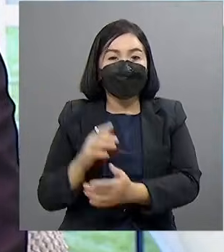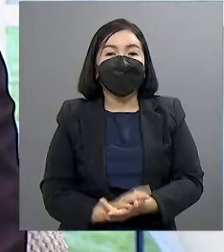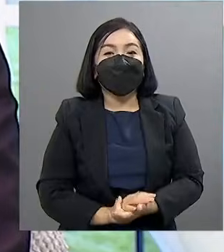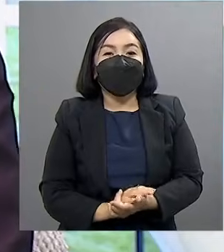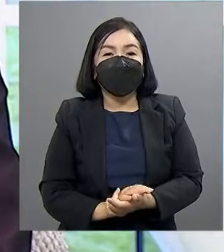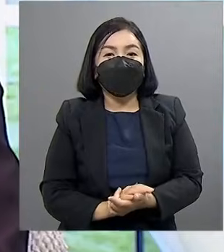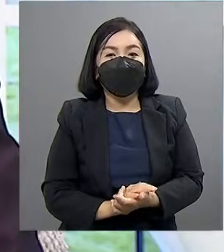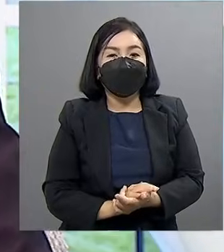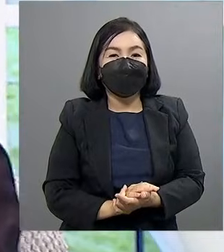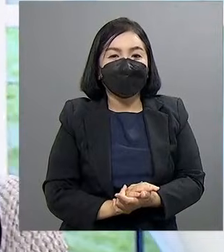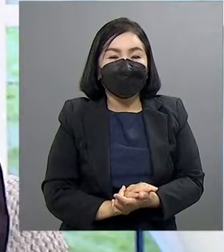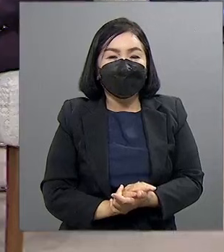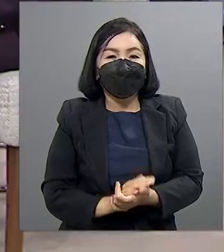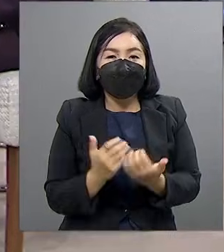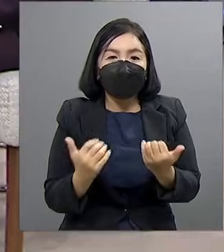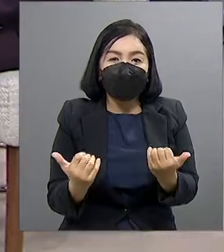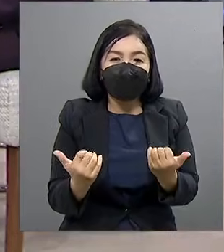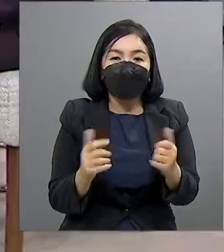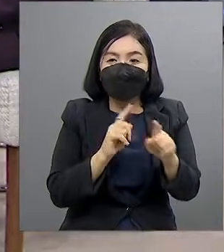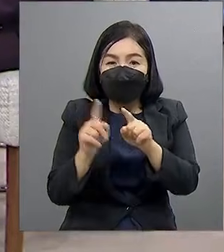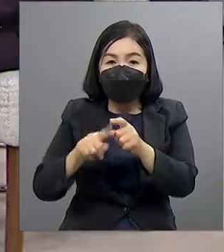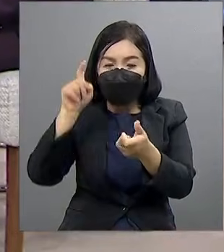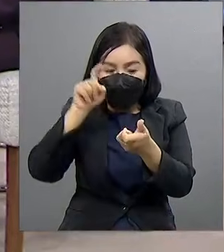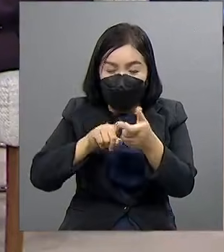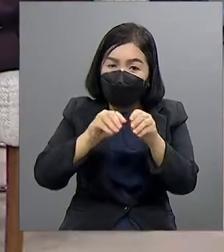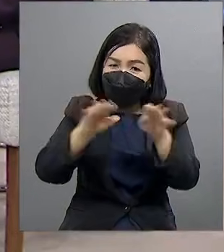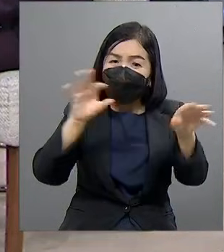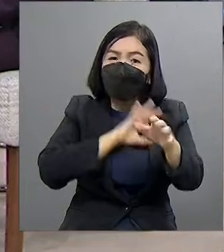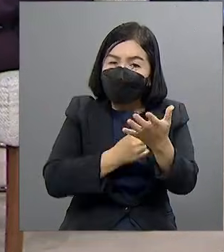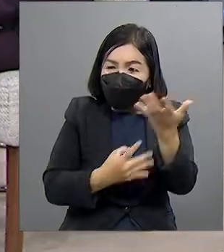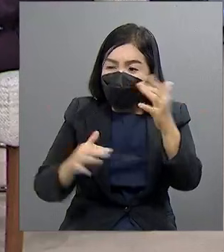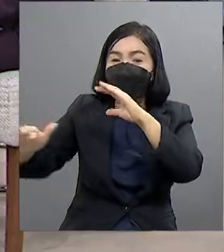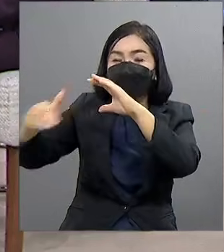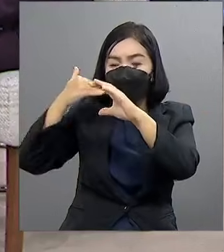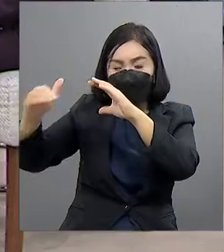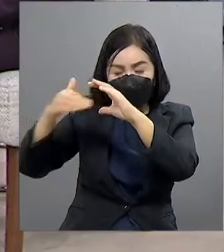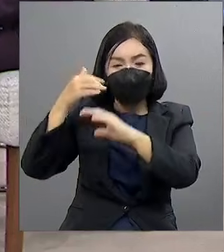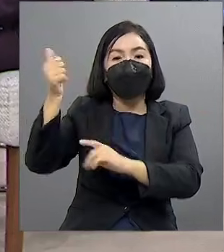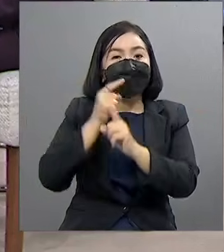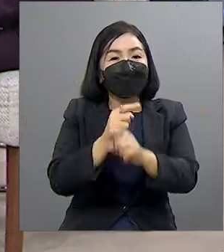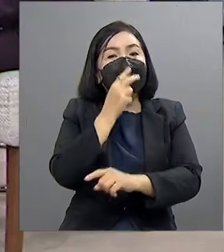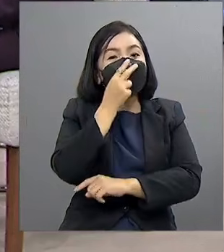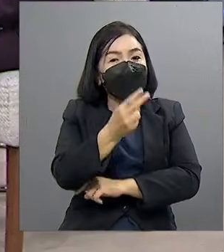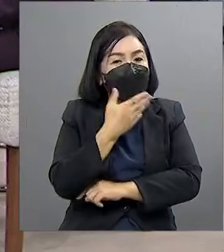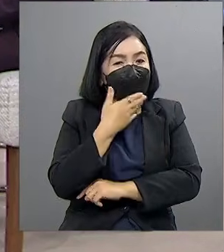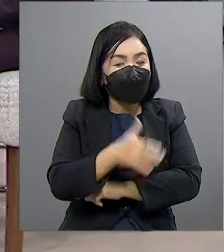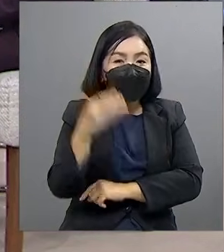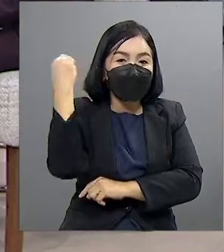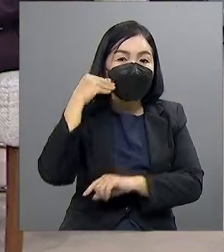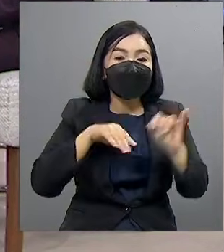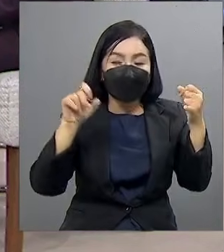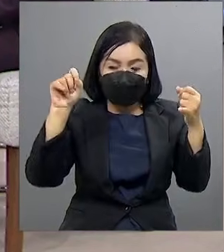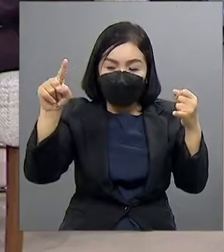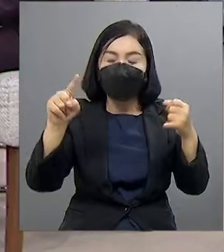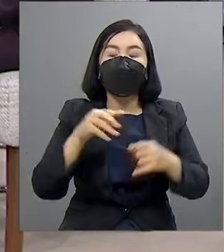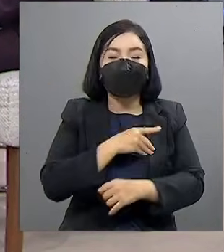ไม่ได้นะคร ับ แค่กดไลค์กดแชร์แสดงความคิดเห็นทักทายพูดคุยกับเราติดตามรายการเราทุกๆวันจันทร์ถึงศุกร์นี้เราก็ดีใจแล้วค่ะคุณ